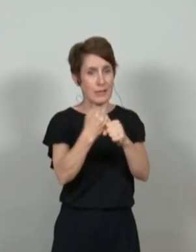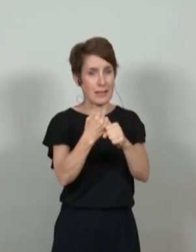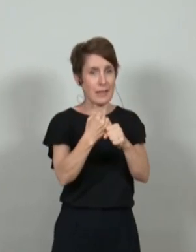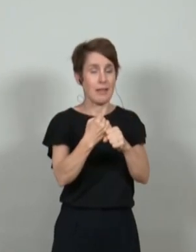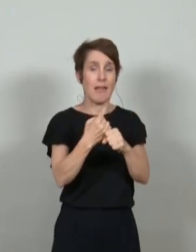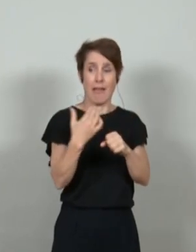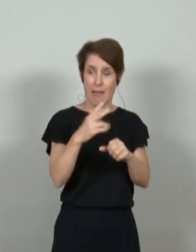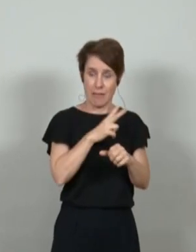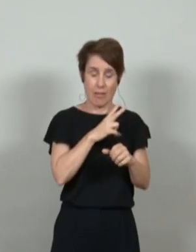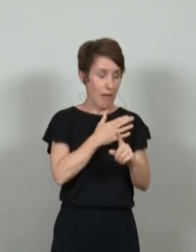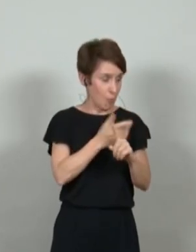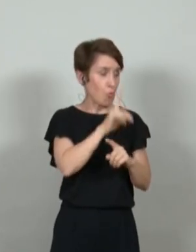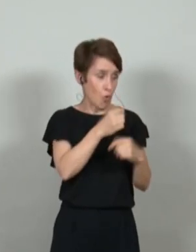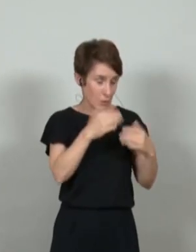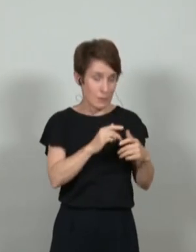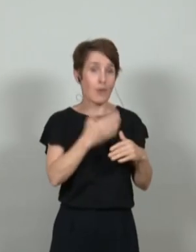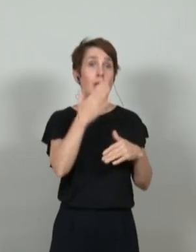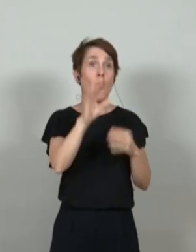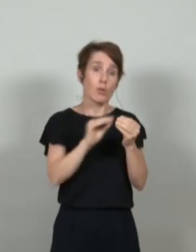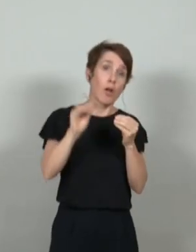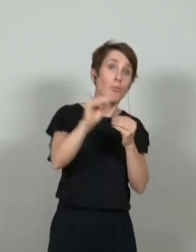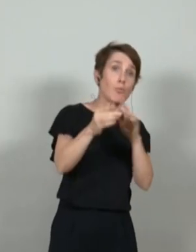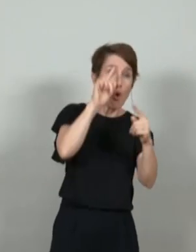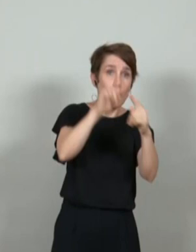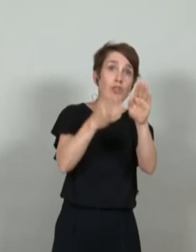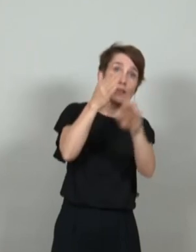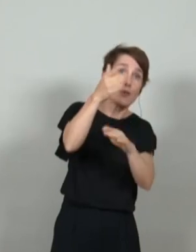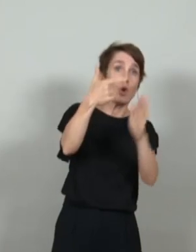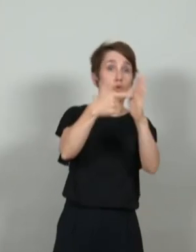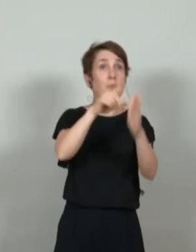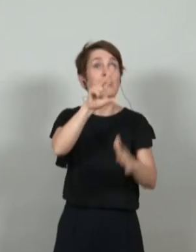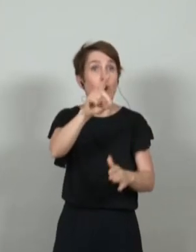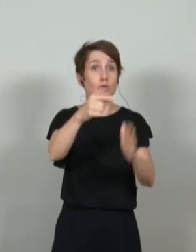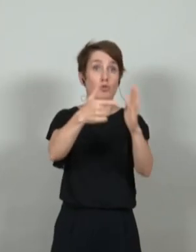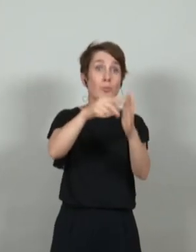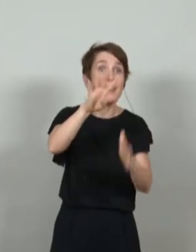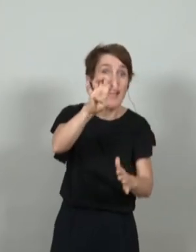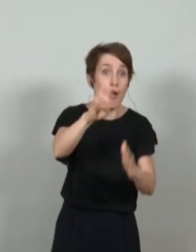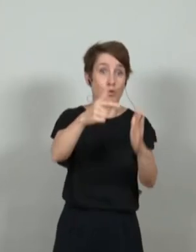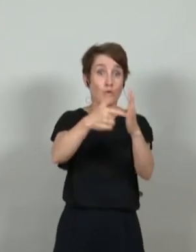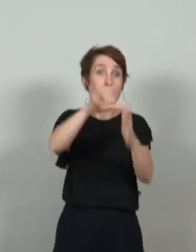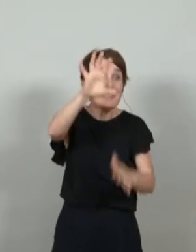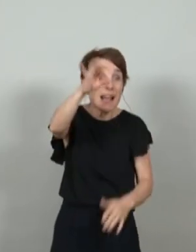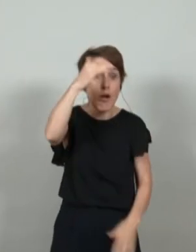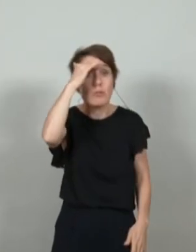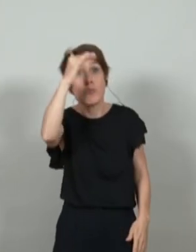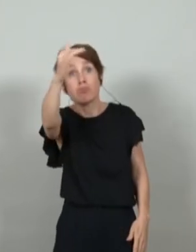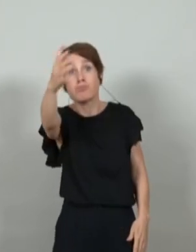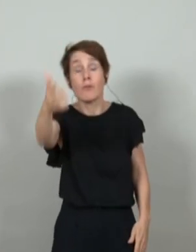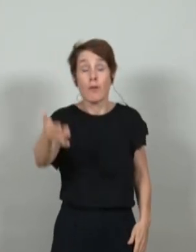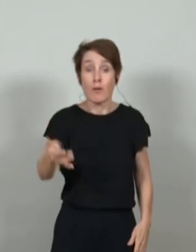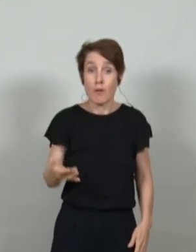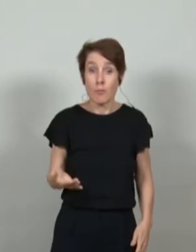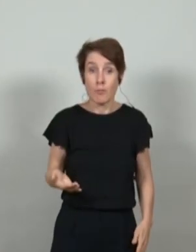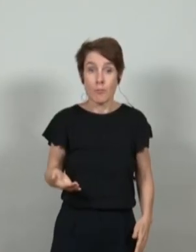d'autres sont à l'horizon en 2030 en 2040-2050 et on essaie on essaie de s'y retrouver on s'aperçoit aussi également